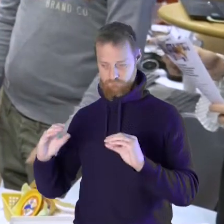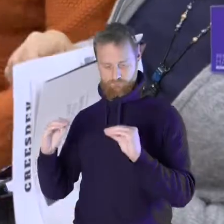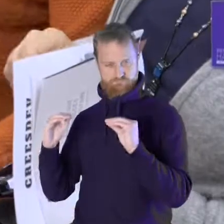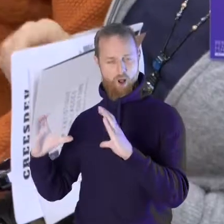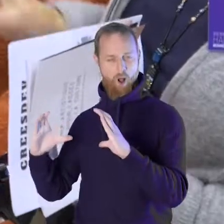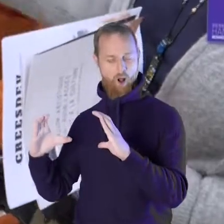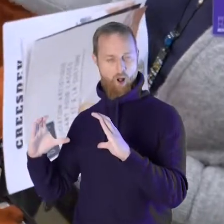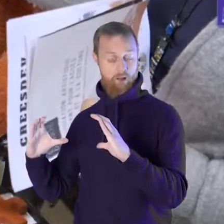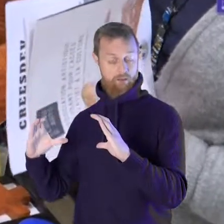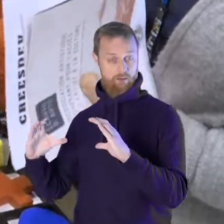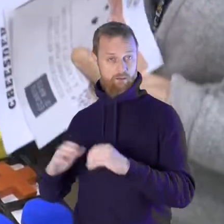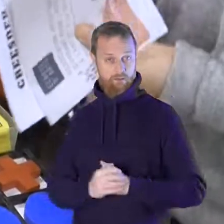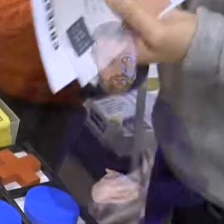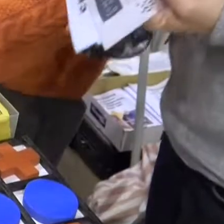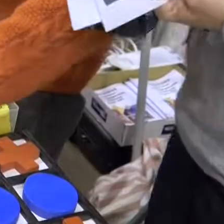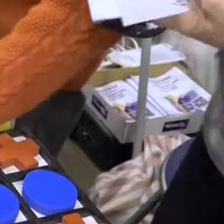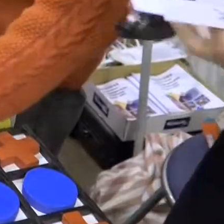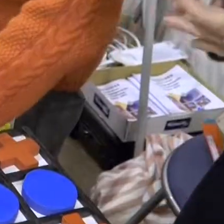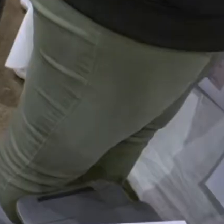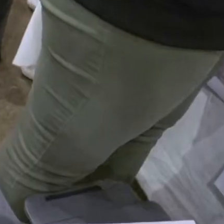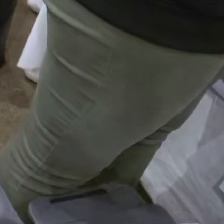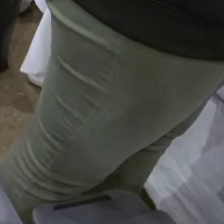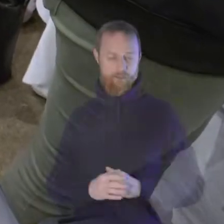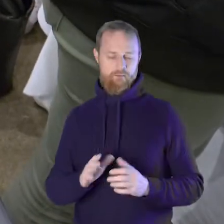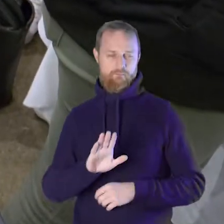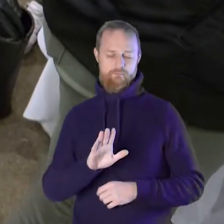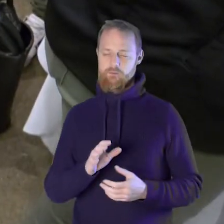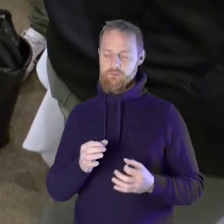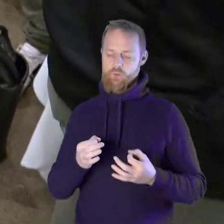Vous réalisez tout de suite le volume.